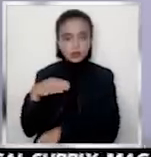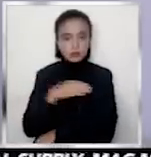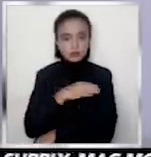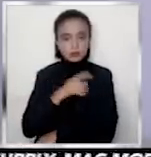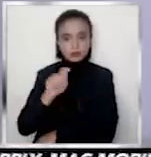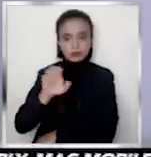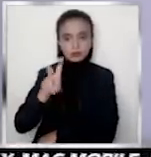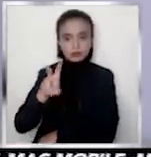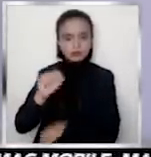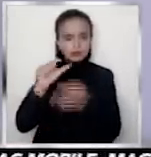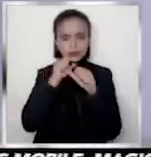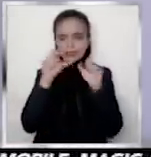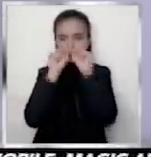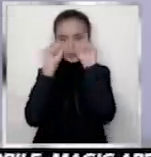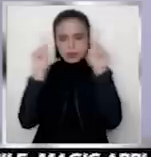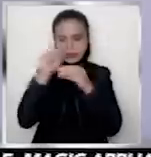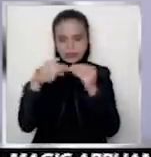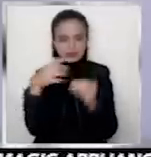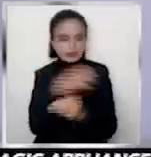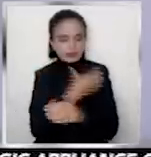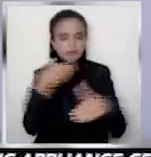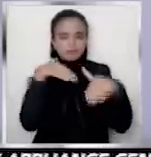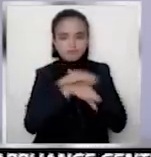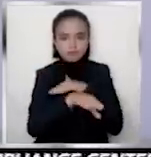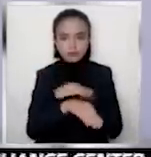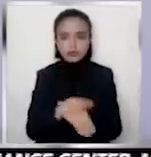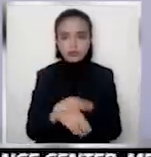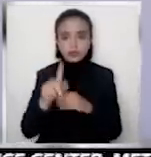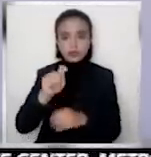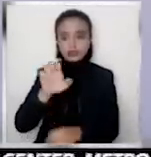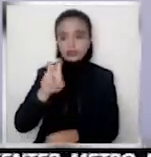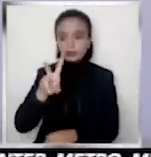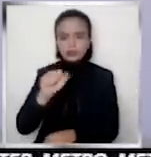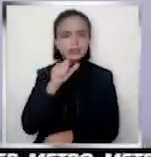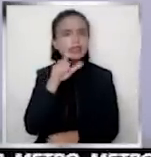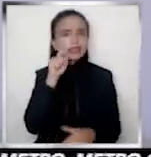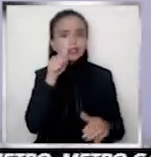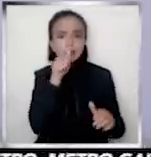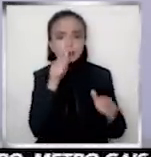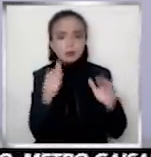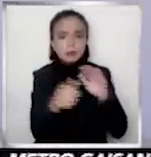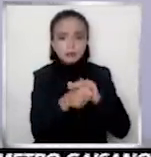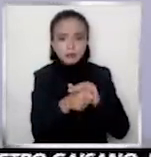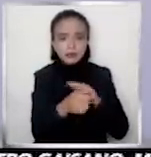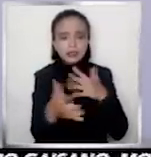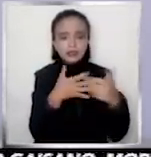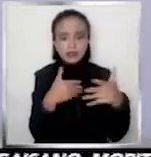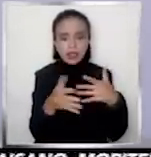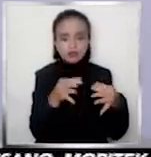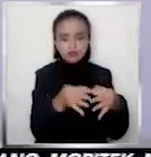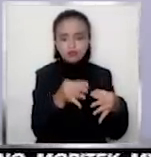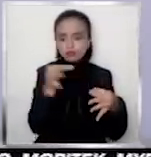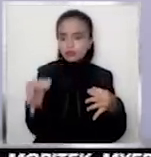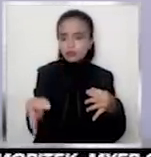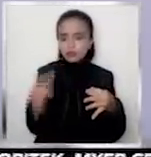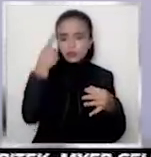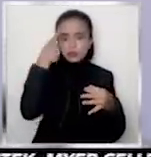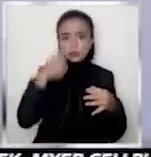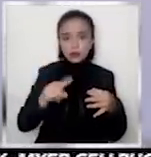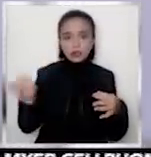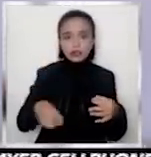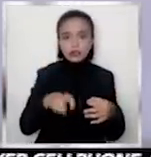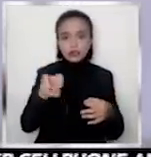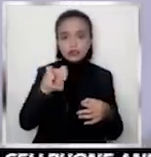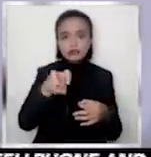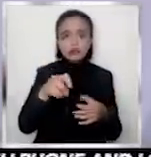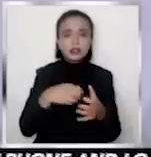na yan ng pulisya. Hindi rin daw nagtatago si Teves kahit humingi ng extension para sa kanyang travel authority mula sa